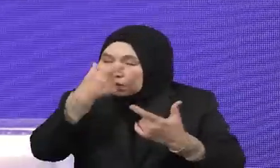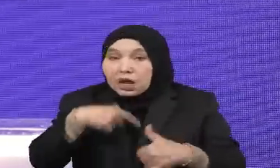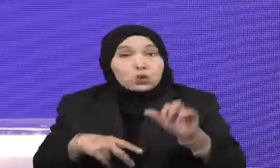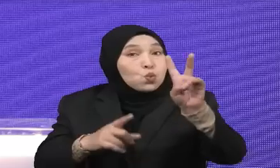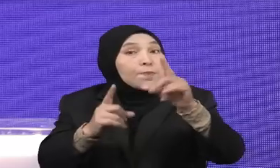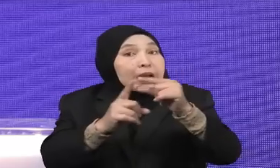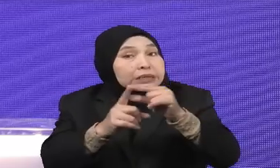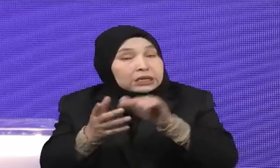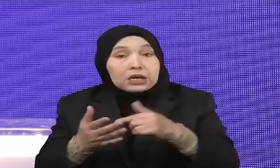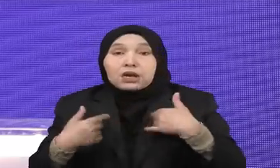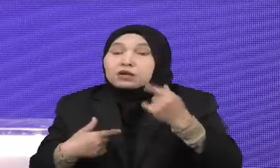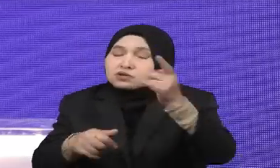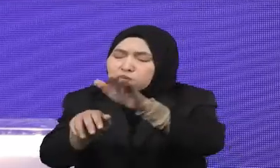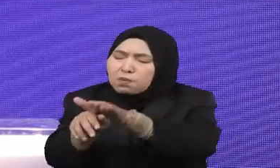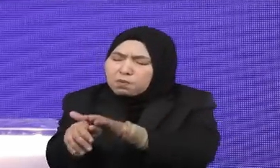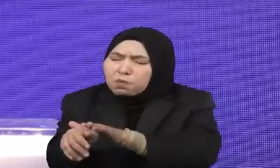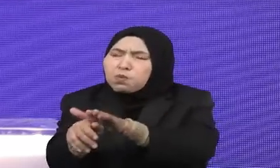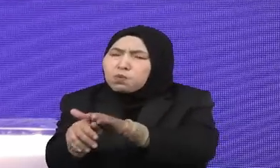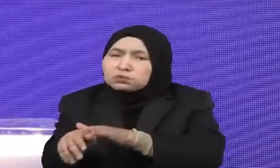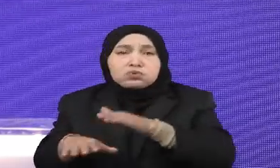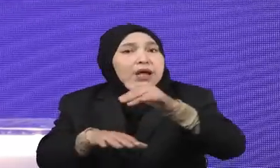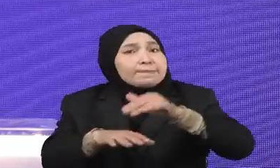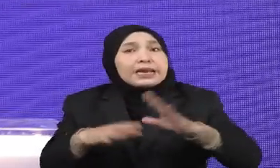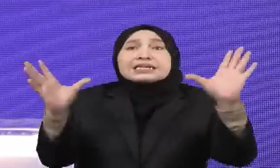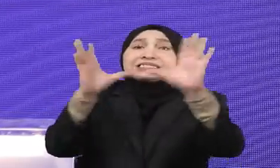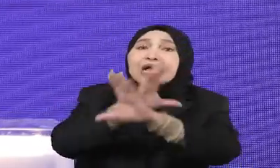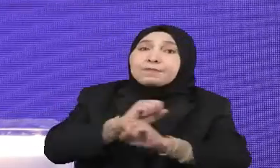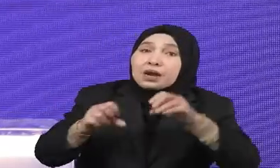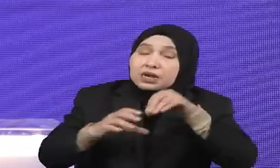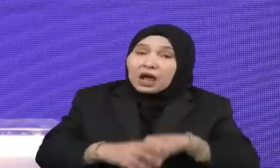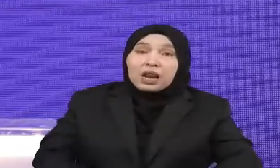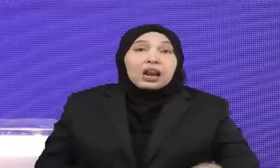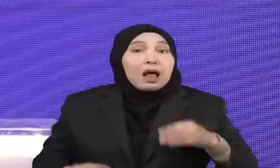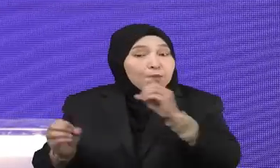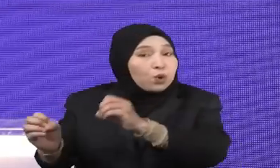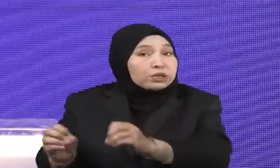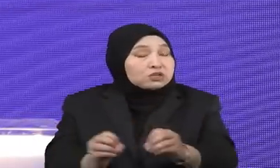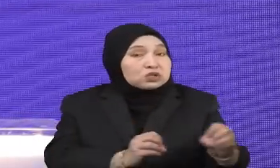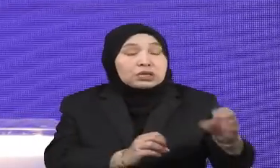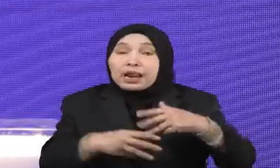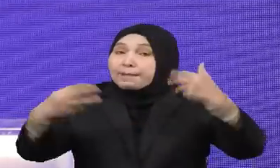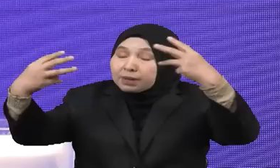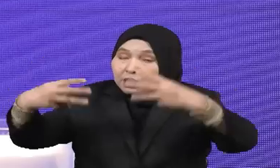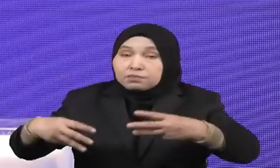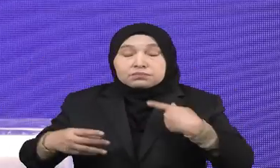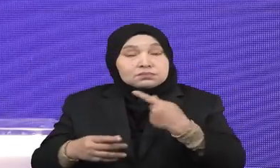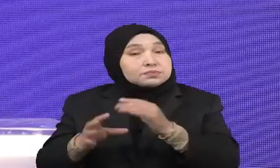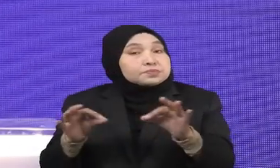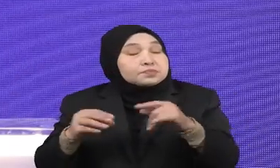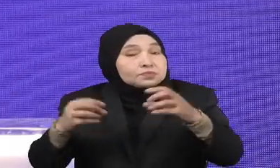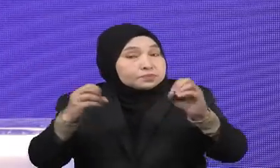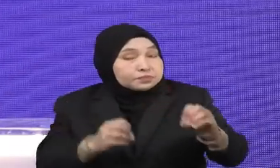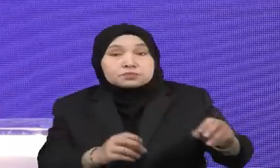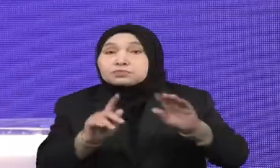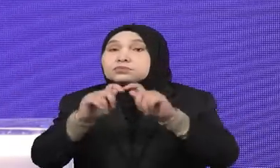perkataan ini adalah satu bujukan kepada cabaran dalam dalam organisasi dalam perang ini catat tentang organisasi dalam